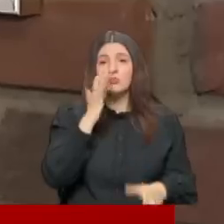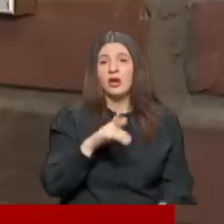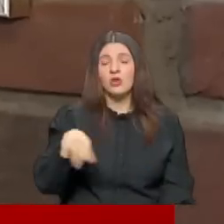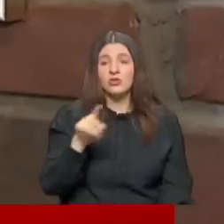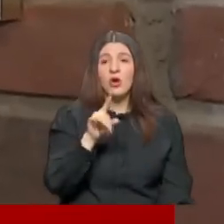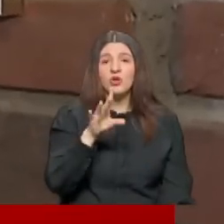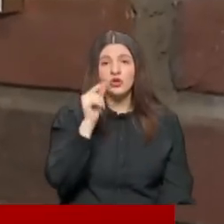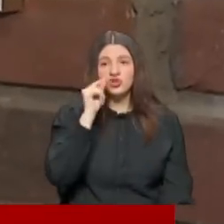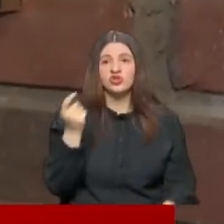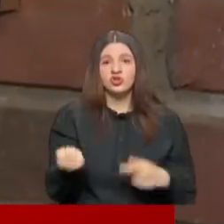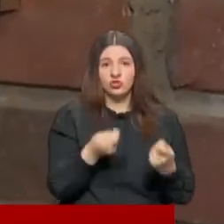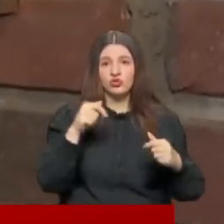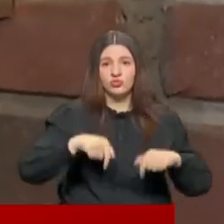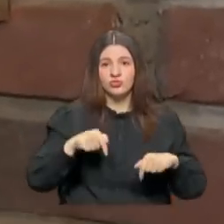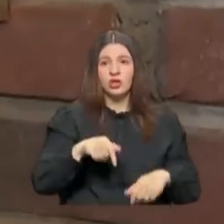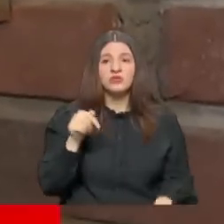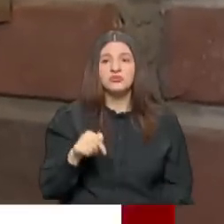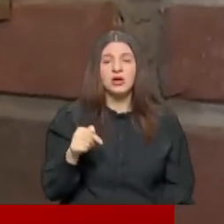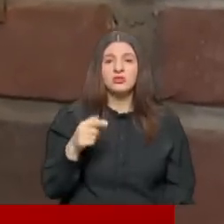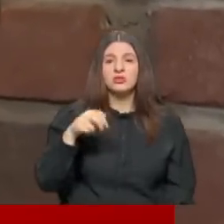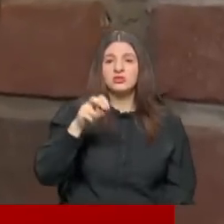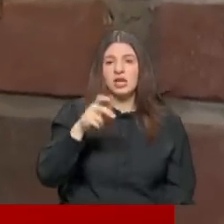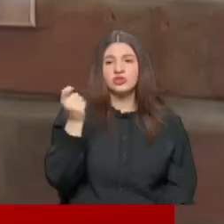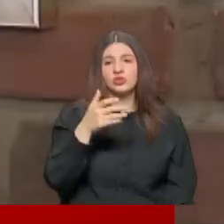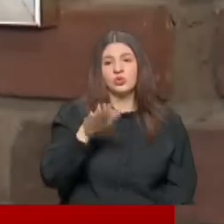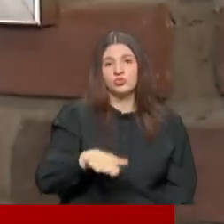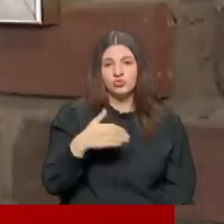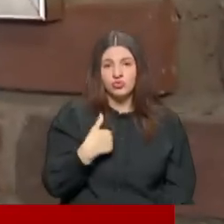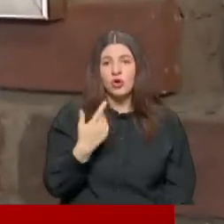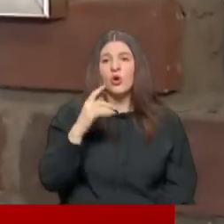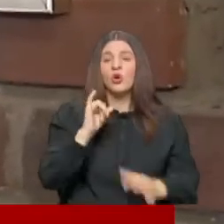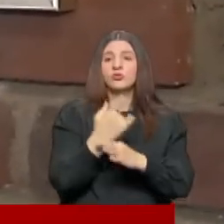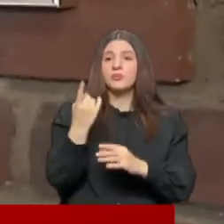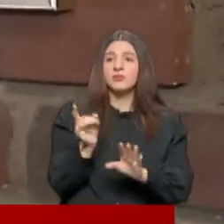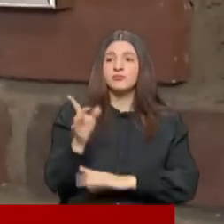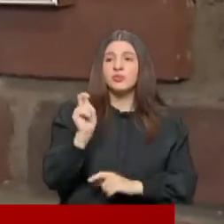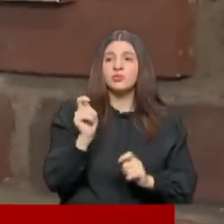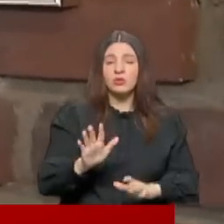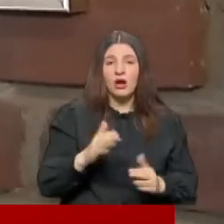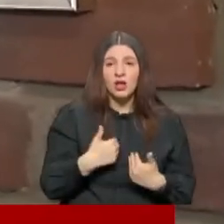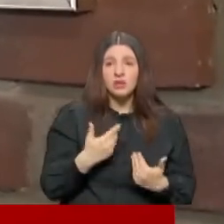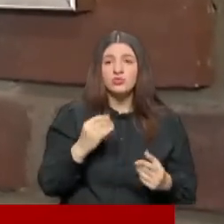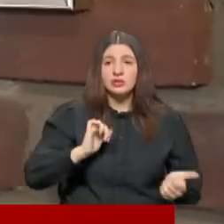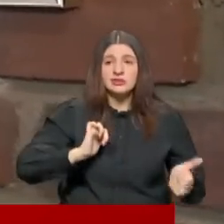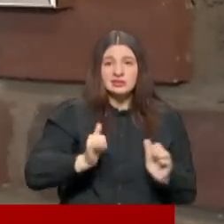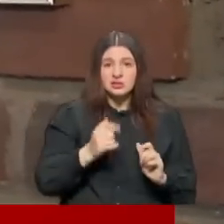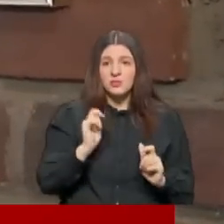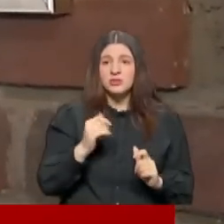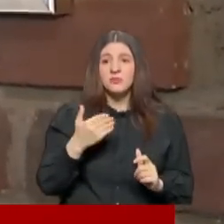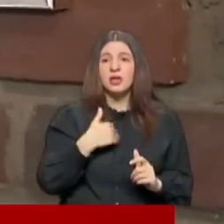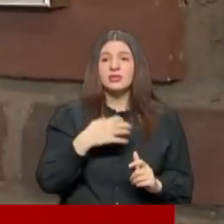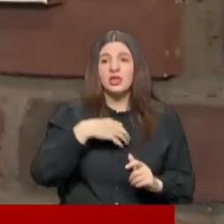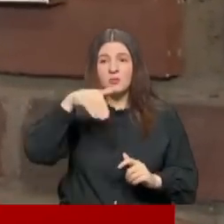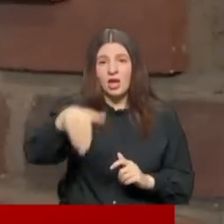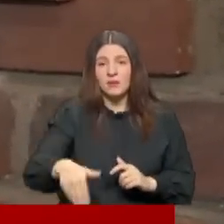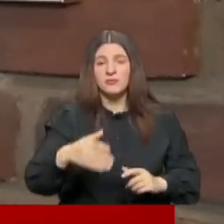bekliyorlar. 14 kişi falan çalışıyorduk. Şu anda 8 kişiye düştük. Ustanın birini çıkarmak zorunda kaldık. Çok sıkışırsak ben kendim